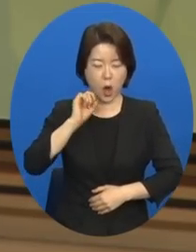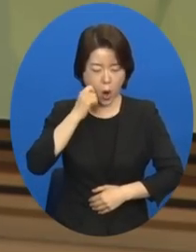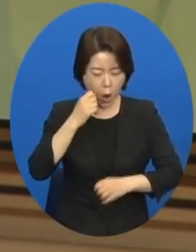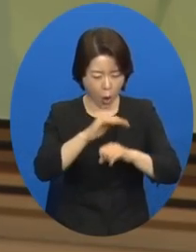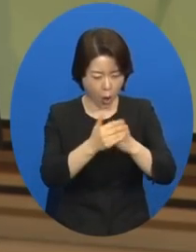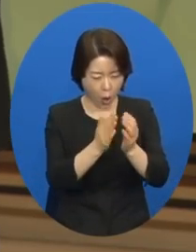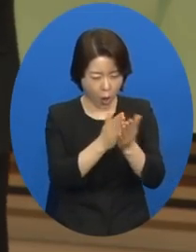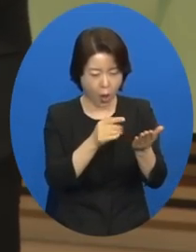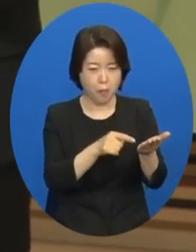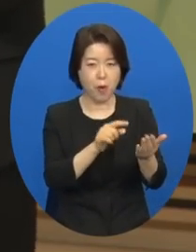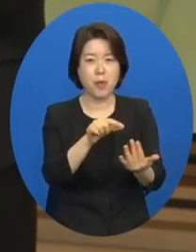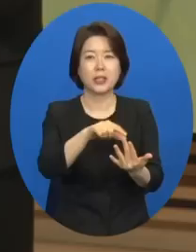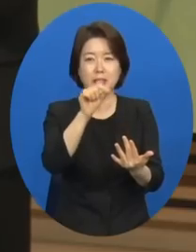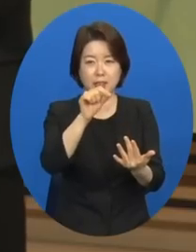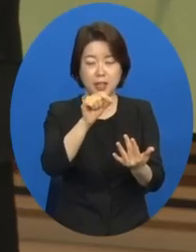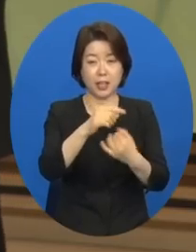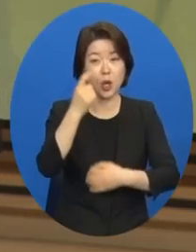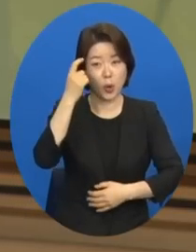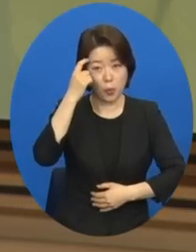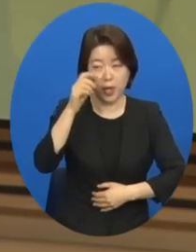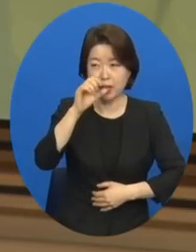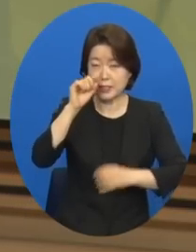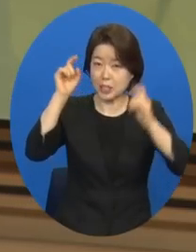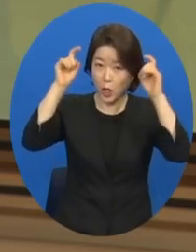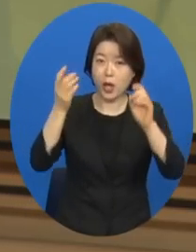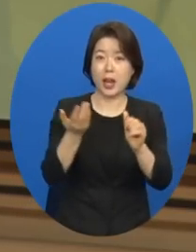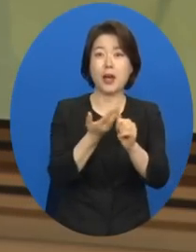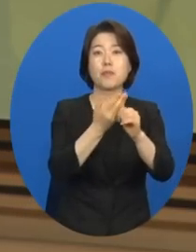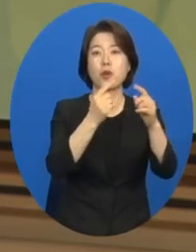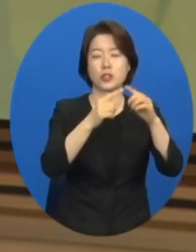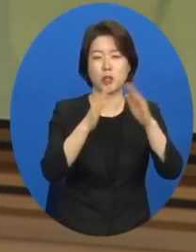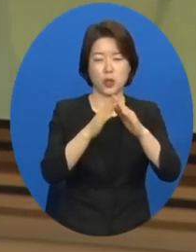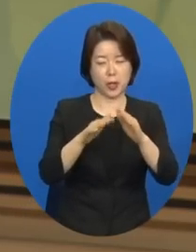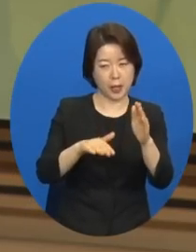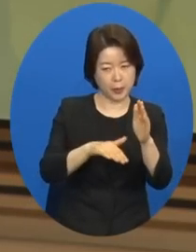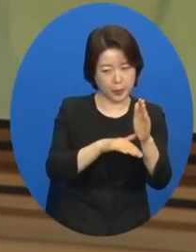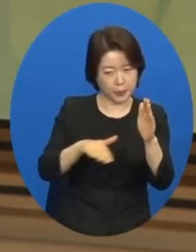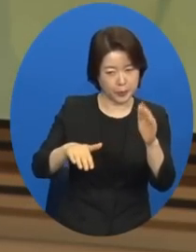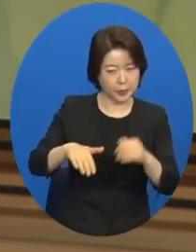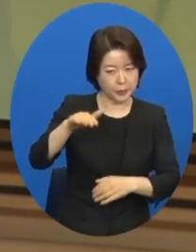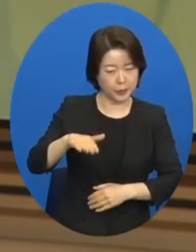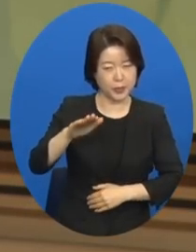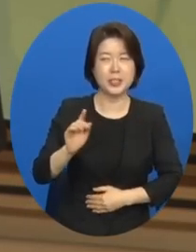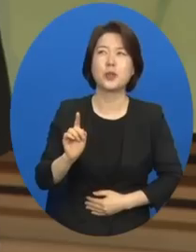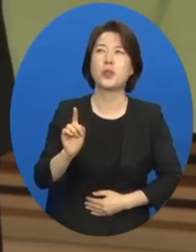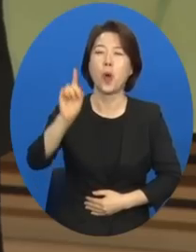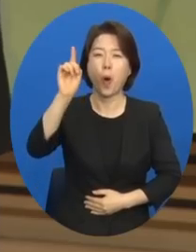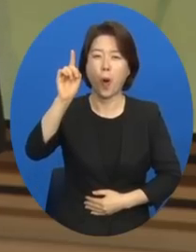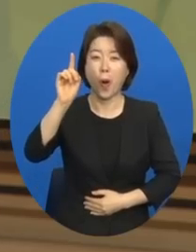본문을 택해서 왜냐하면 선한목자가 굉장히 교회가 수준이 높기 때문에